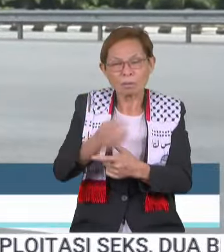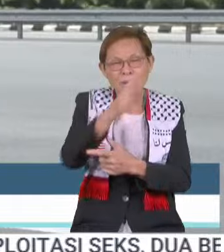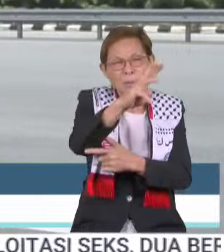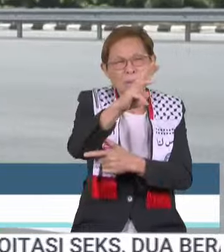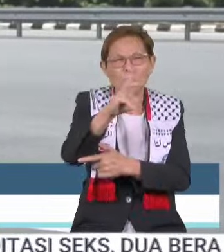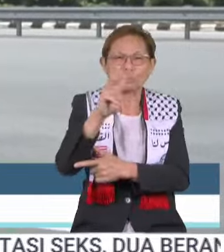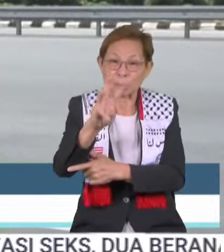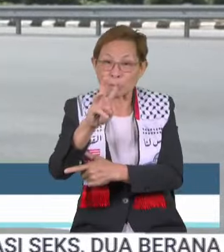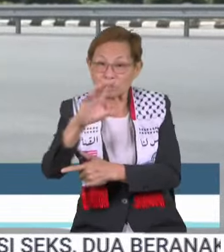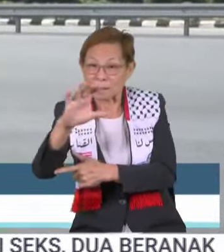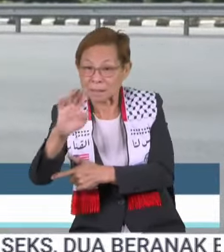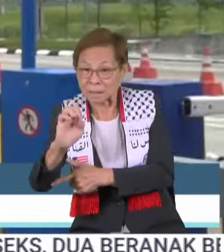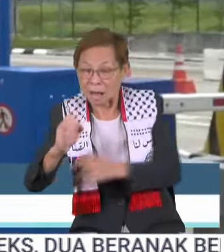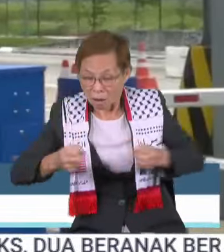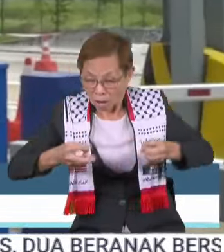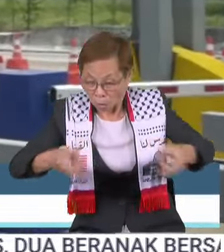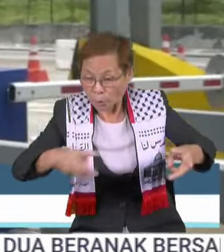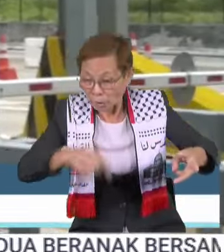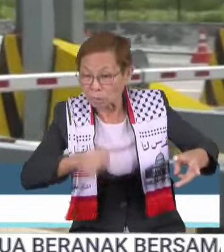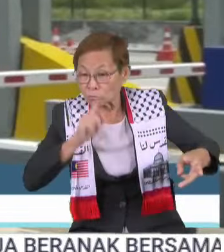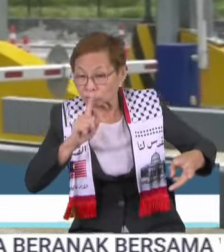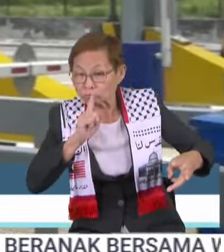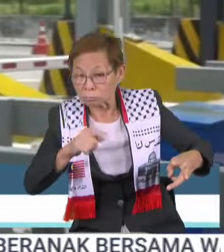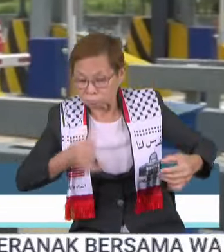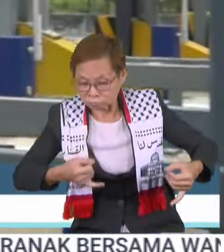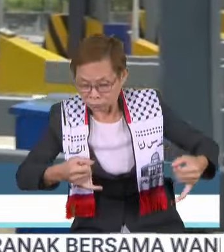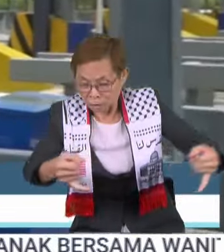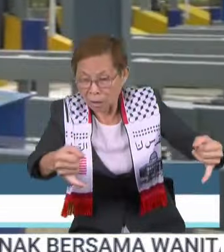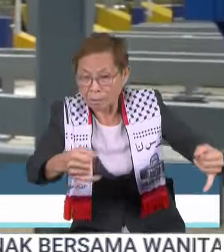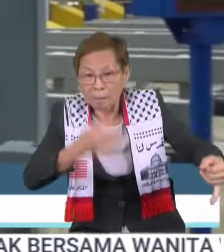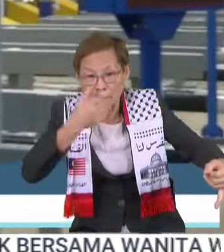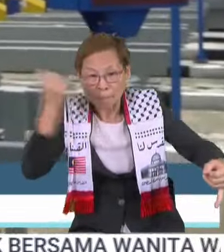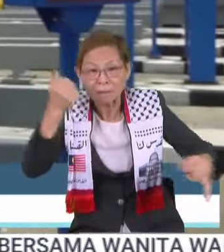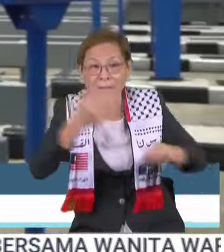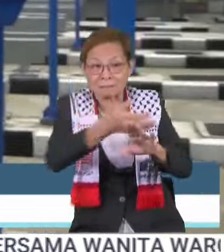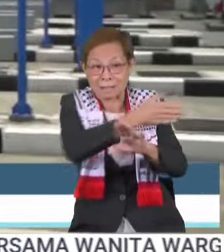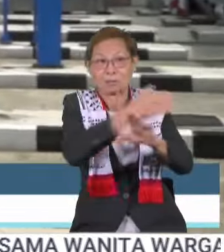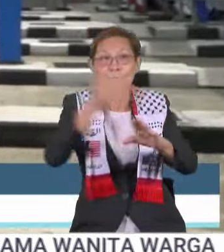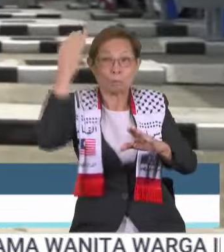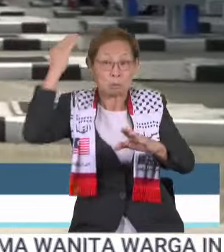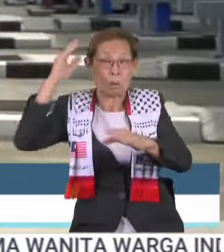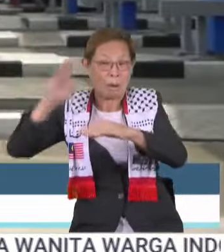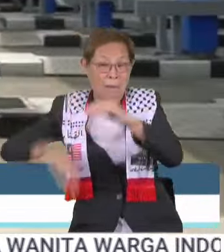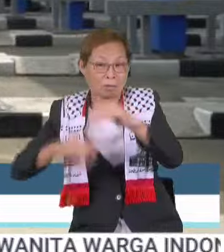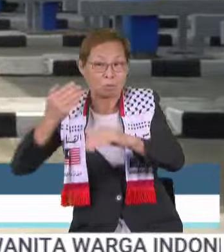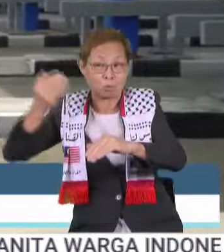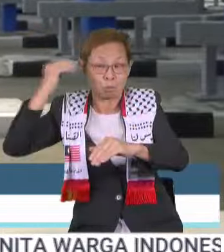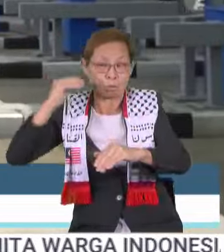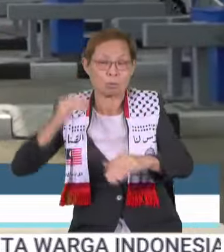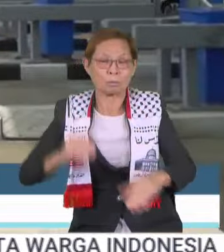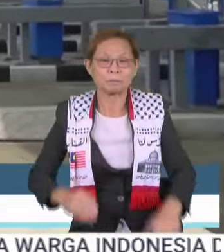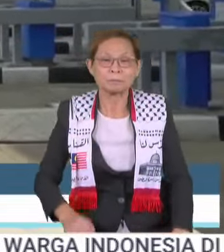ini, memang jalan lebih baik daripada sebelum ni lah. Daripada jalan dalam